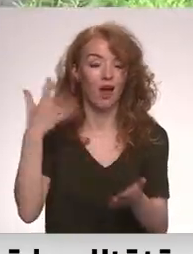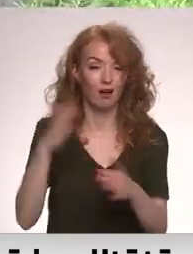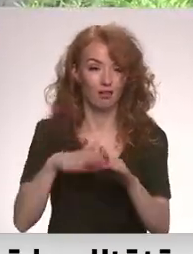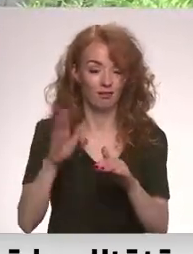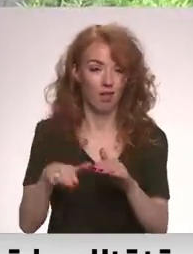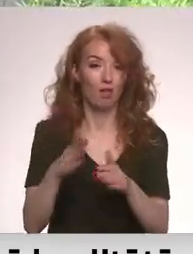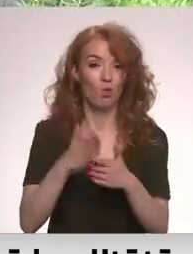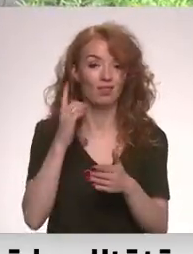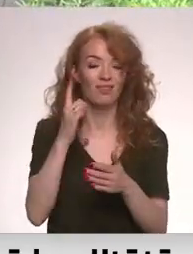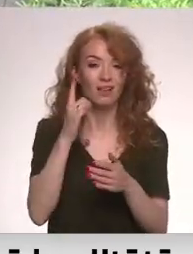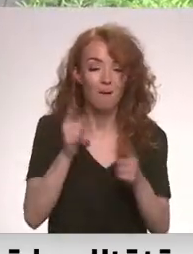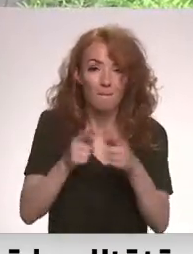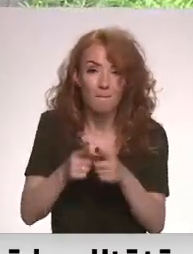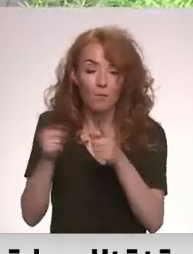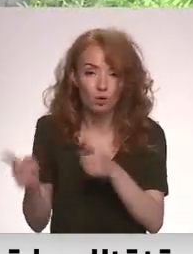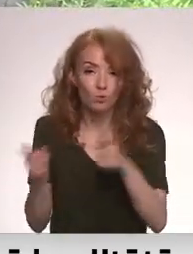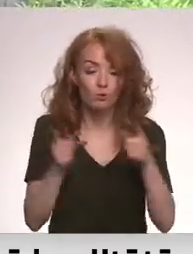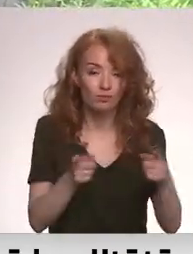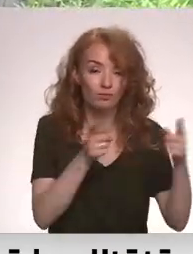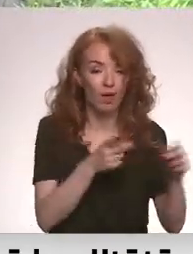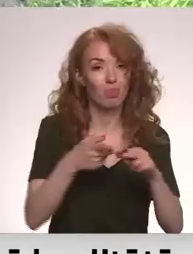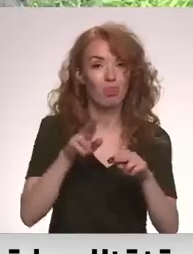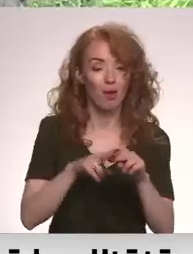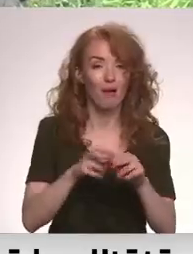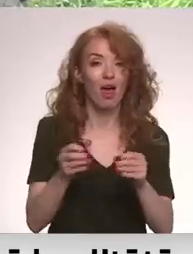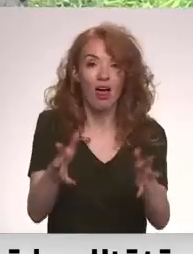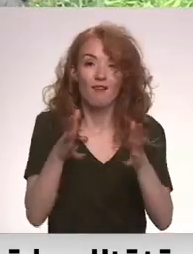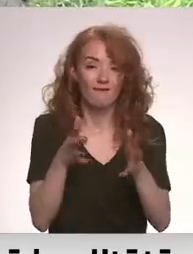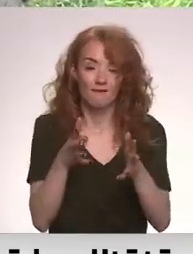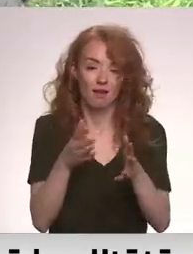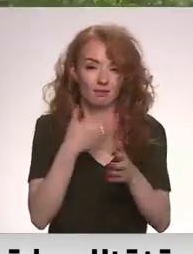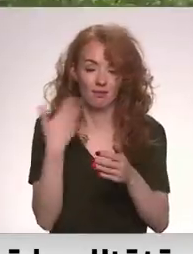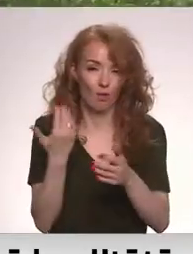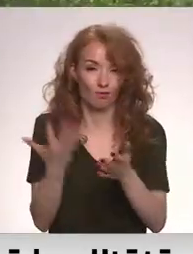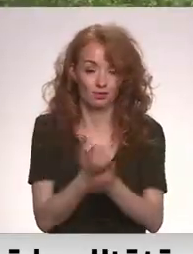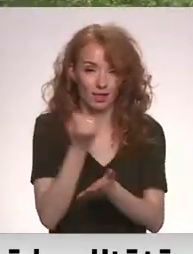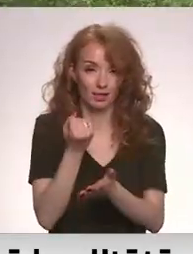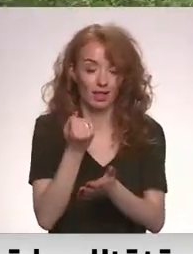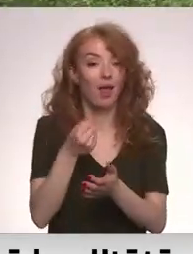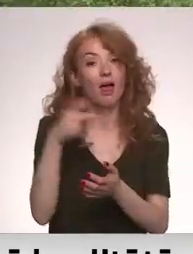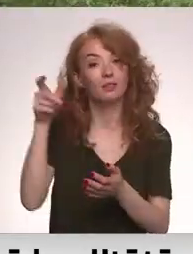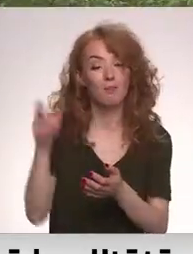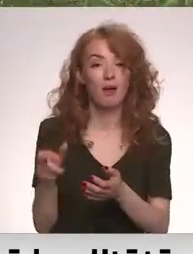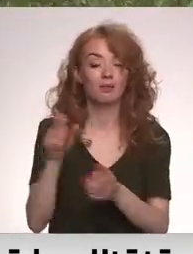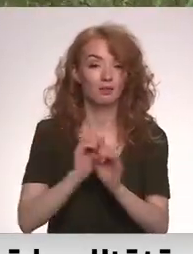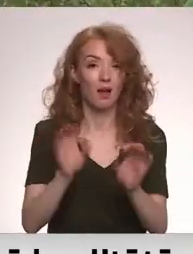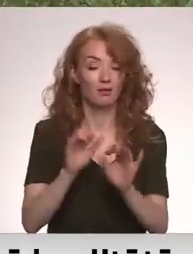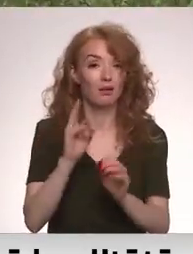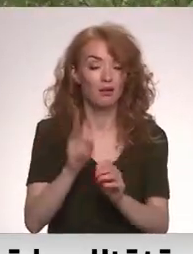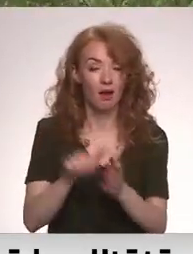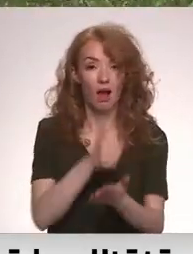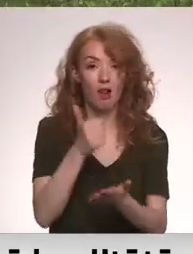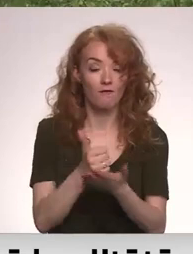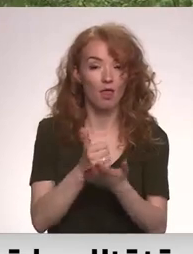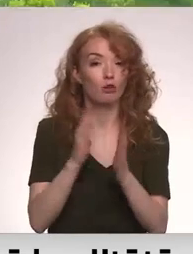dēļ notiek tikai pa mazam posmiņam. Tādējādi vajadzīgais efekts īsti netiek sasniegts. Eksperti RTV stāsta, ka